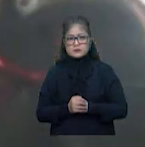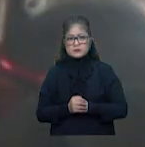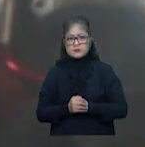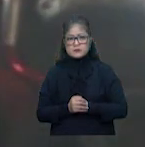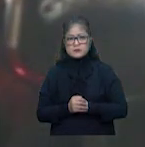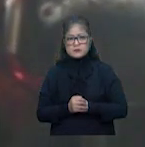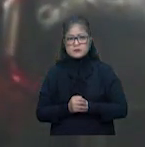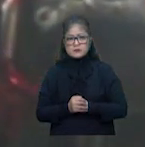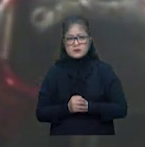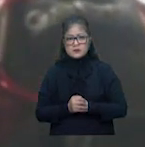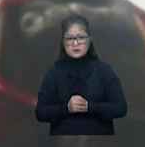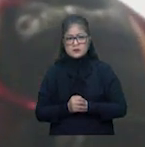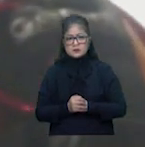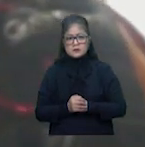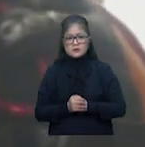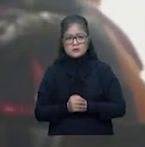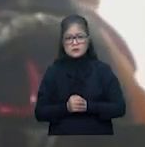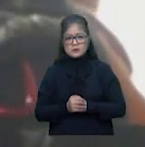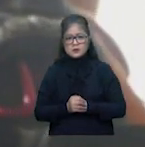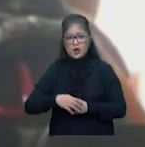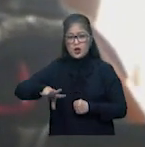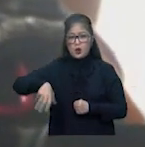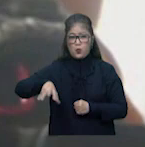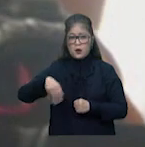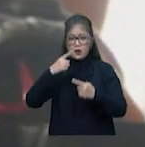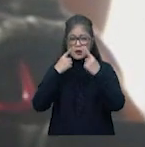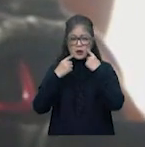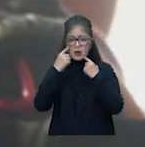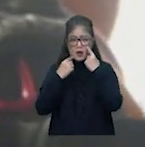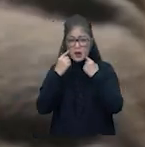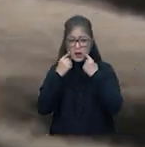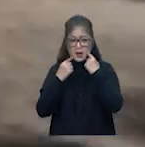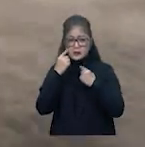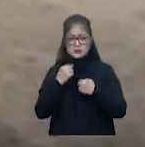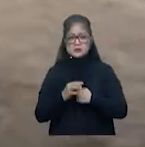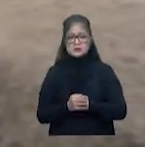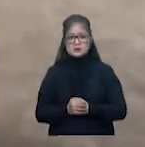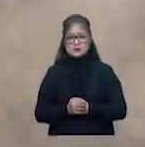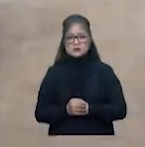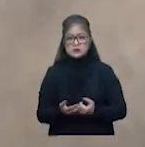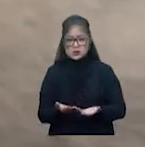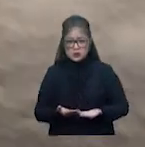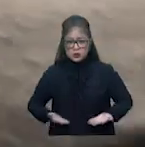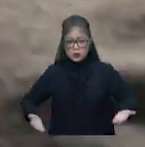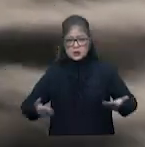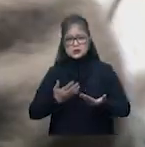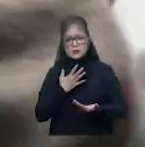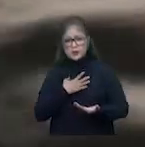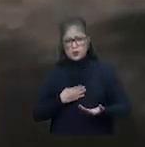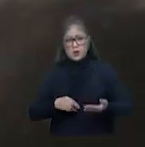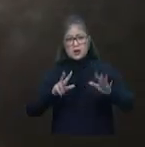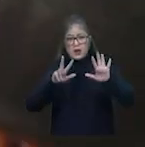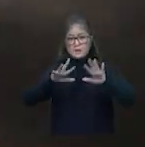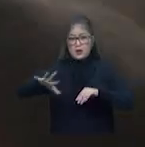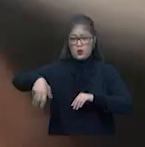Di pelukan tim SAR, tangis pilu keluarga penambang tumpah. Suasana duka keluarga 8 penambang saat